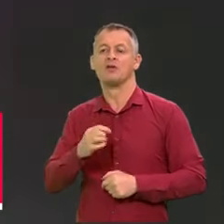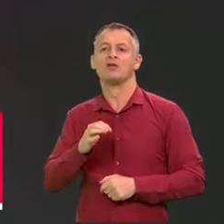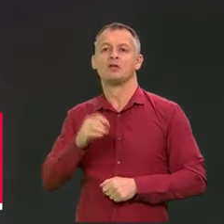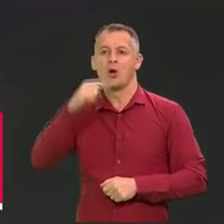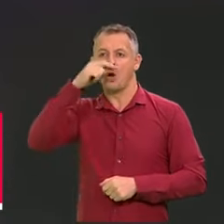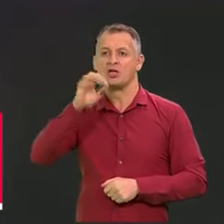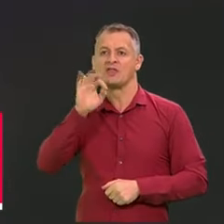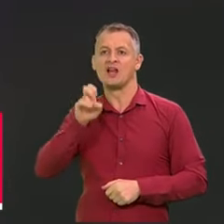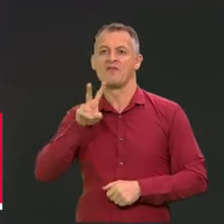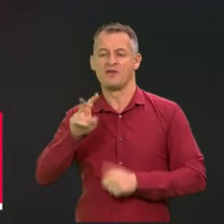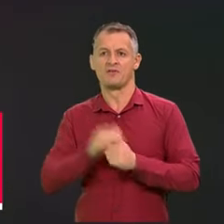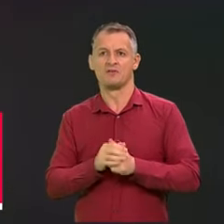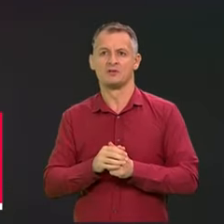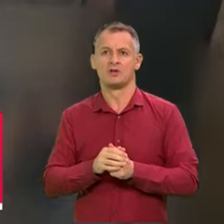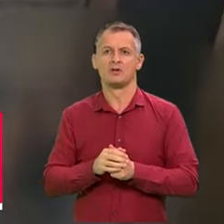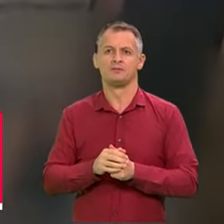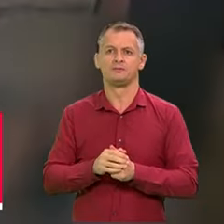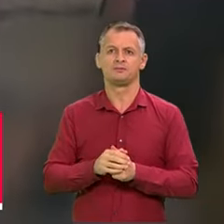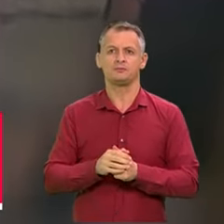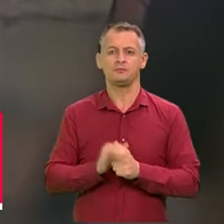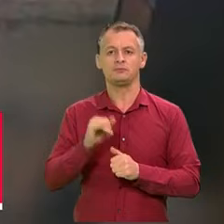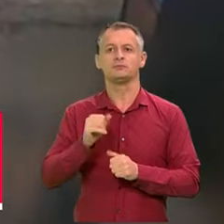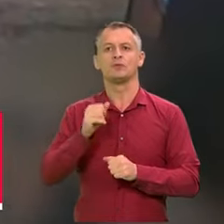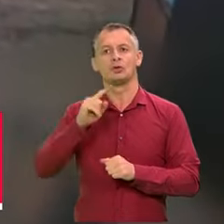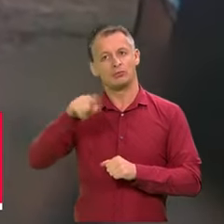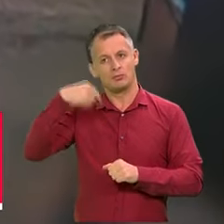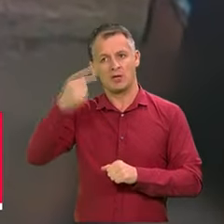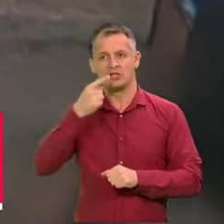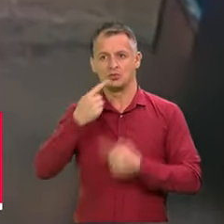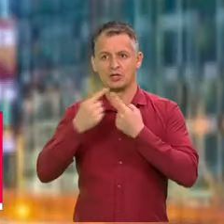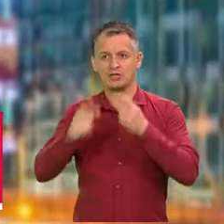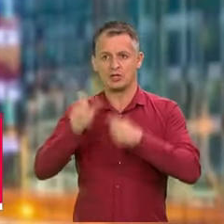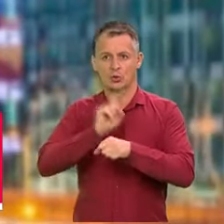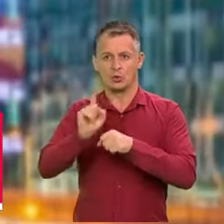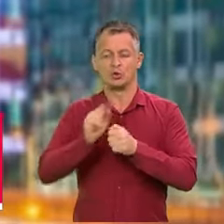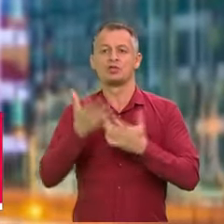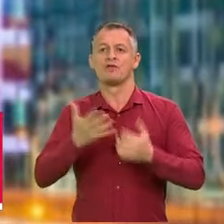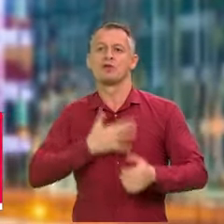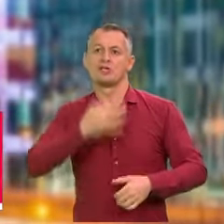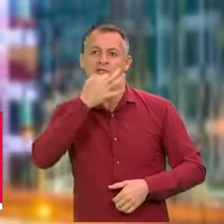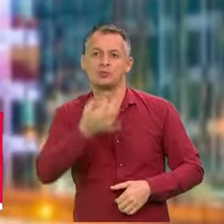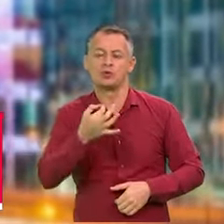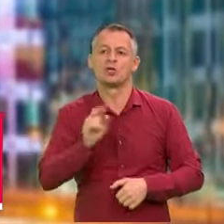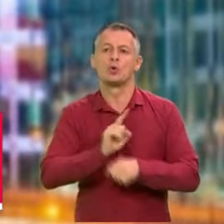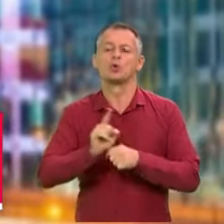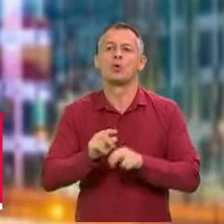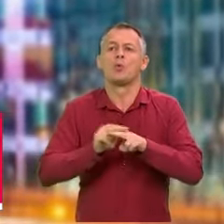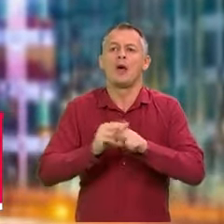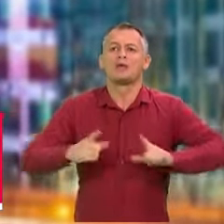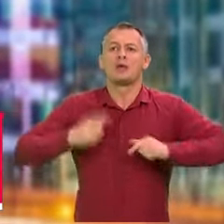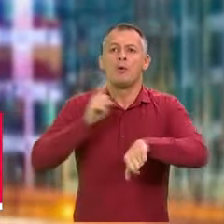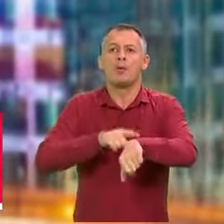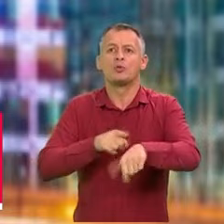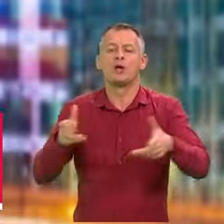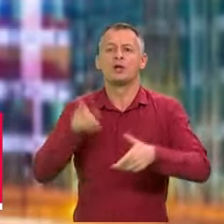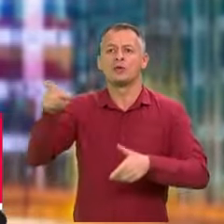au omorât cel puțin 6 persoane. Înainte de atacul aerian, vom discuta și despre acest subiect. Ce vreau acum să vă întreb este cum ați trăit acele momente când